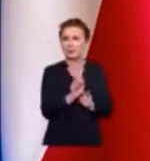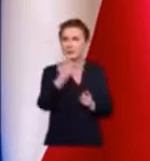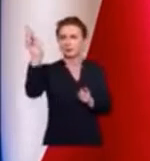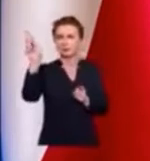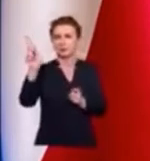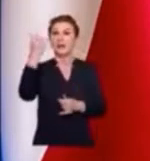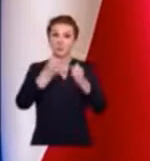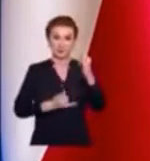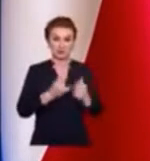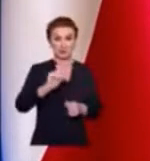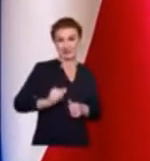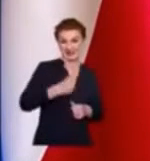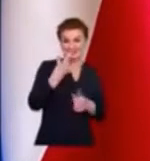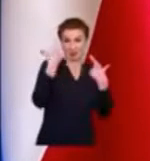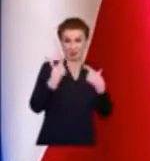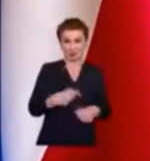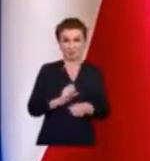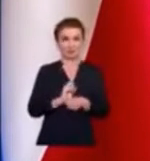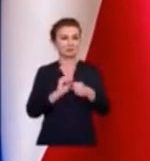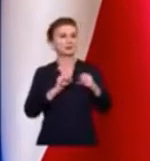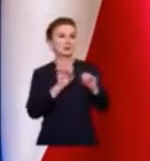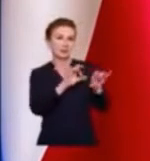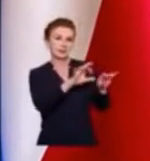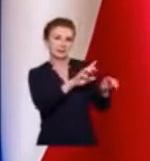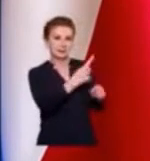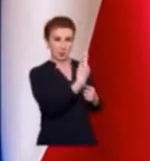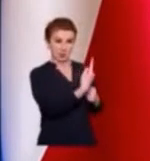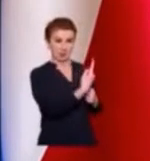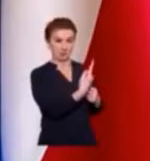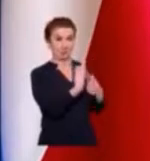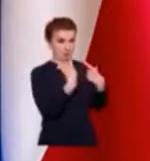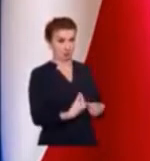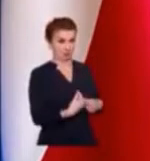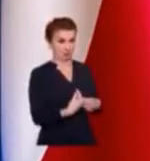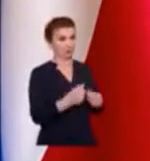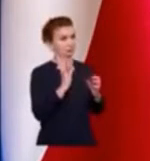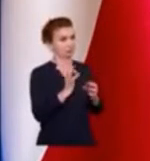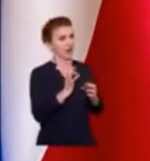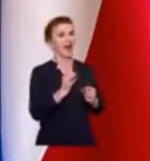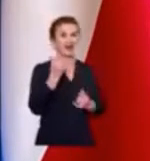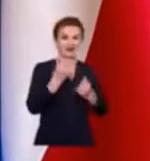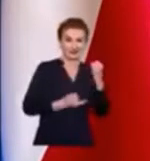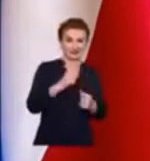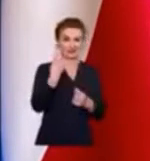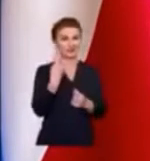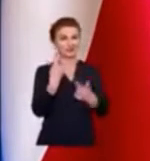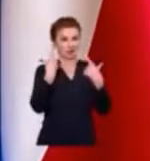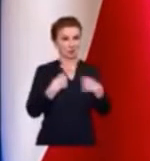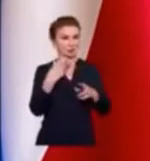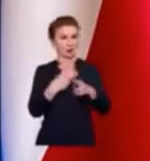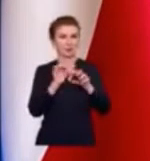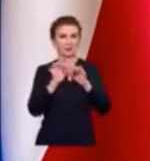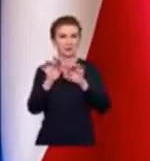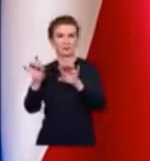tylko jedną, tak jak jest przy wskaźniku jeden, ale na przykład dwie, wtedy za chwilę będziemy mieli sytuację taką